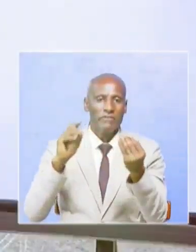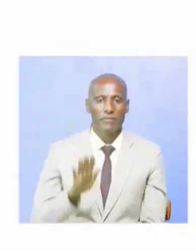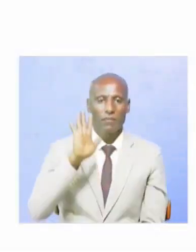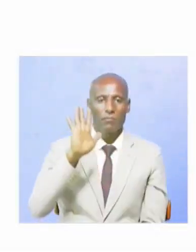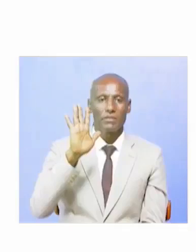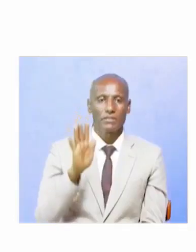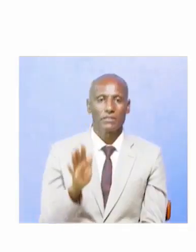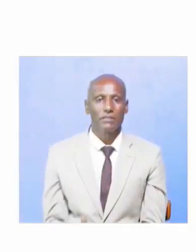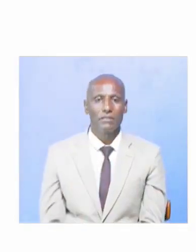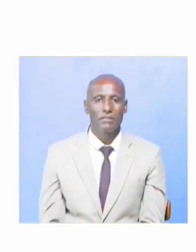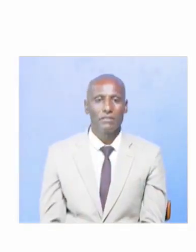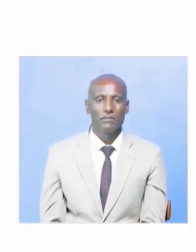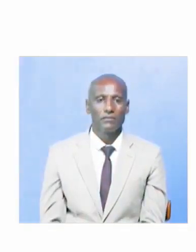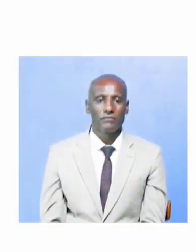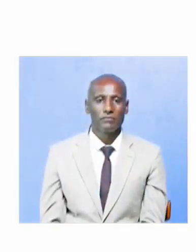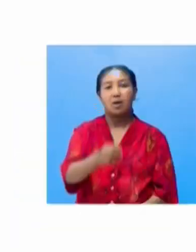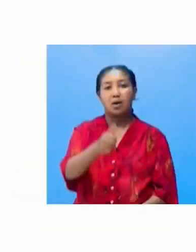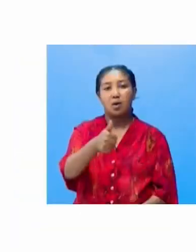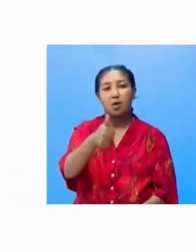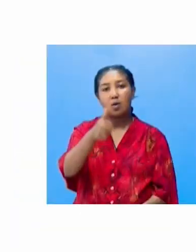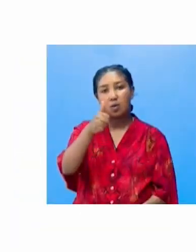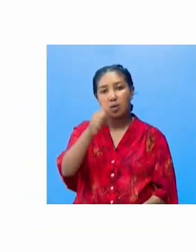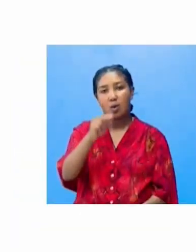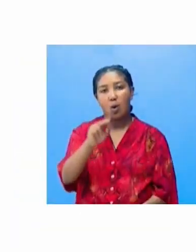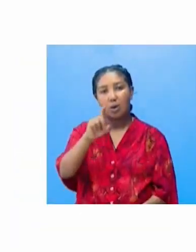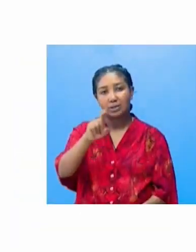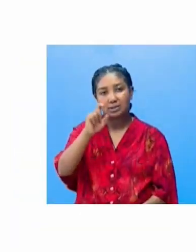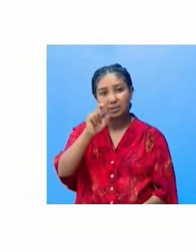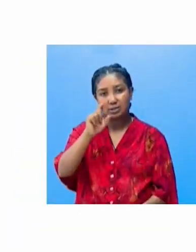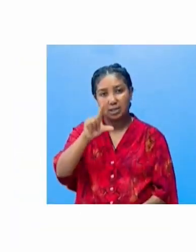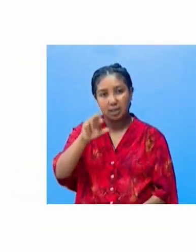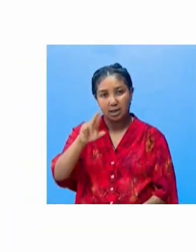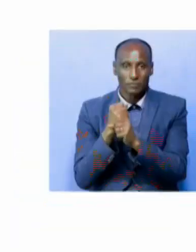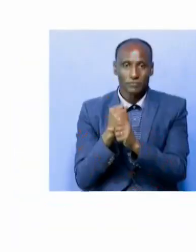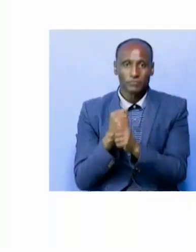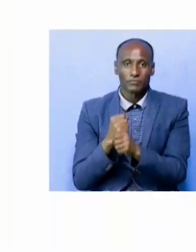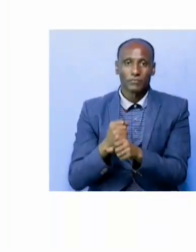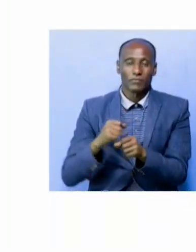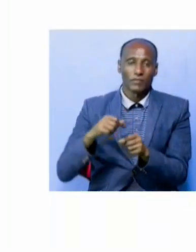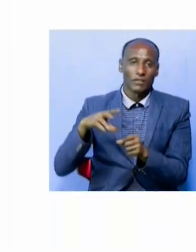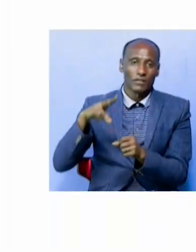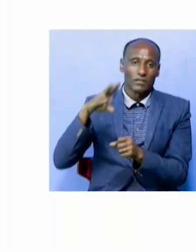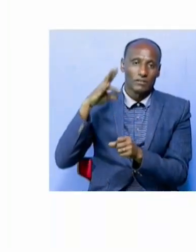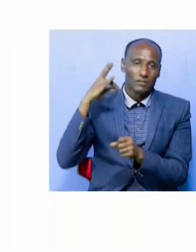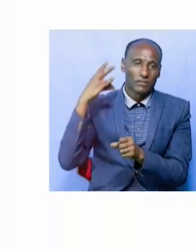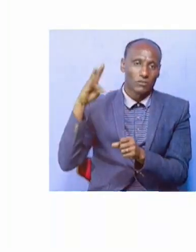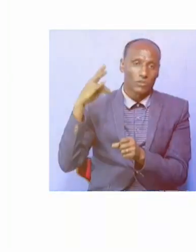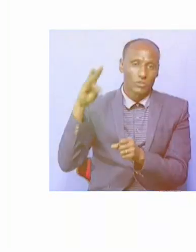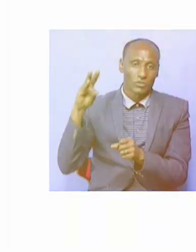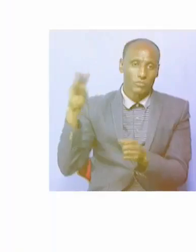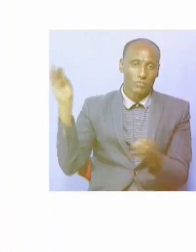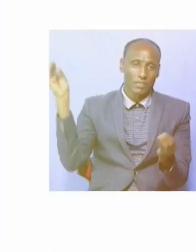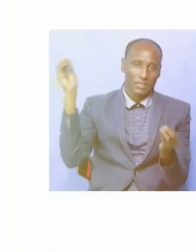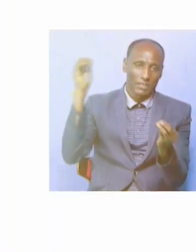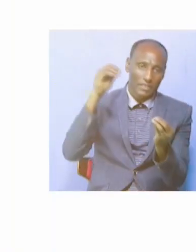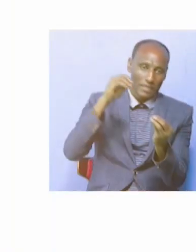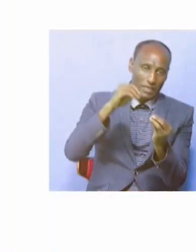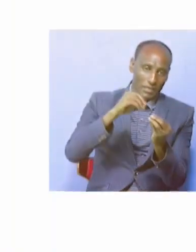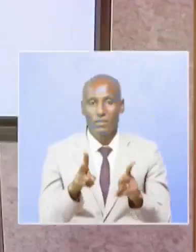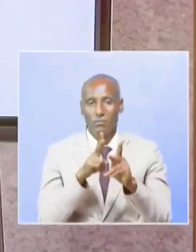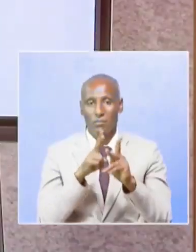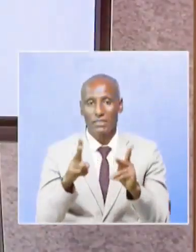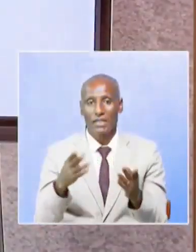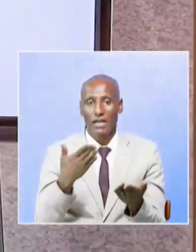መሰረት ተማሪዎች የሂሳብና እንግሊዘኛ ትምህርቶች ላይ ያላቸው ውጤት እንዲሻሻል ከአራተኛ ክፍል እስከ 8ኛ ክፍል ድረስ